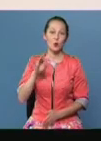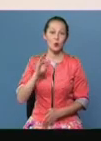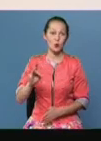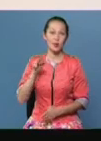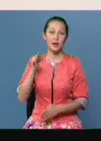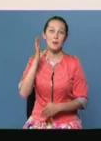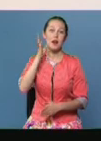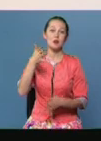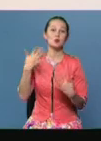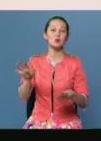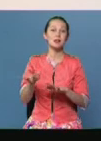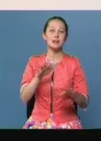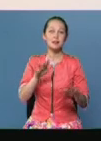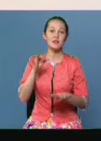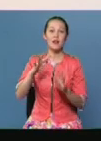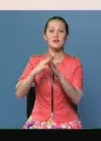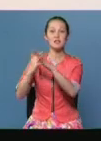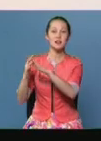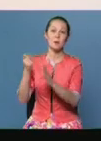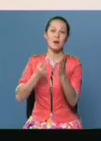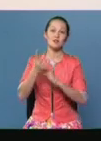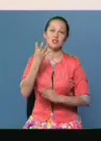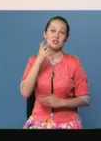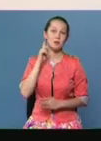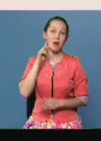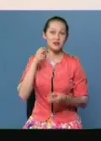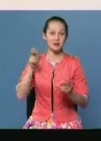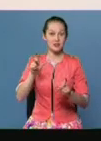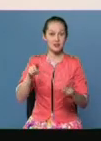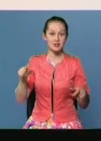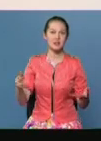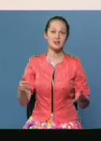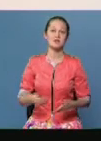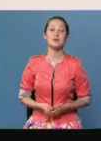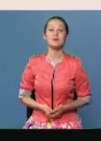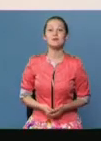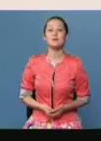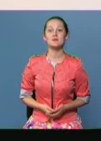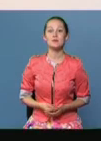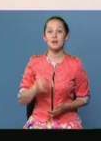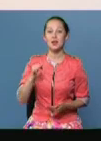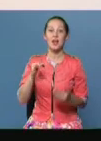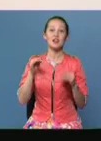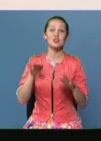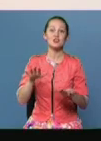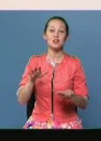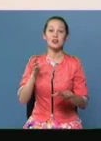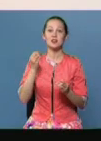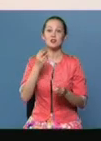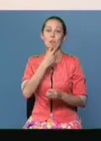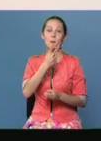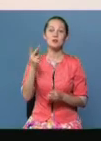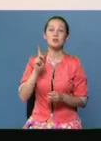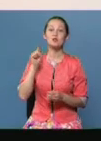это время в сельских больницах появилось 400 молодых специалистов. Наш корреспондент Дмитрий Вороновнин решил подвести и другие промежуточные